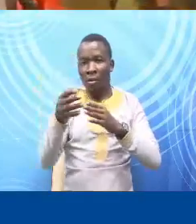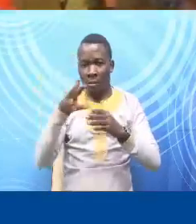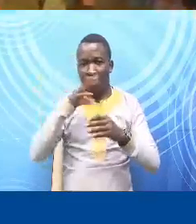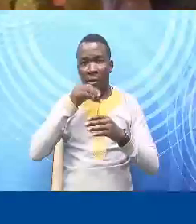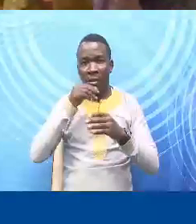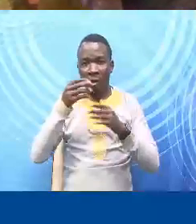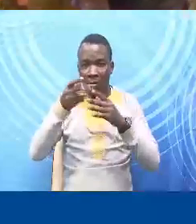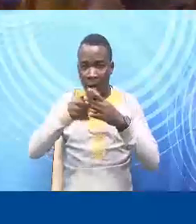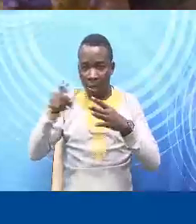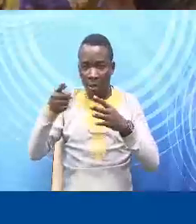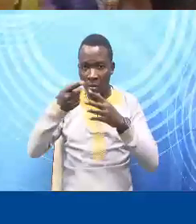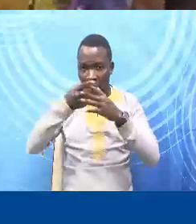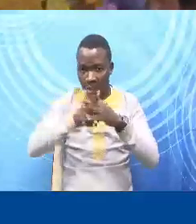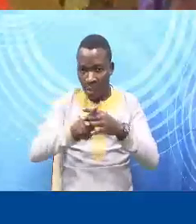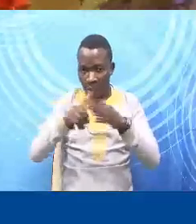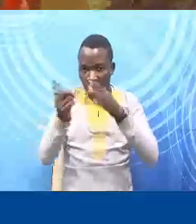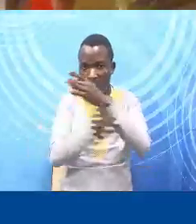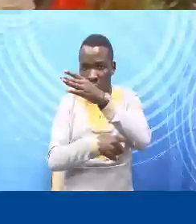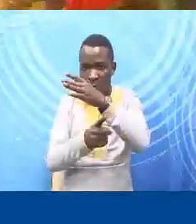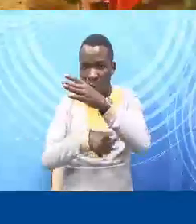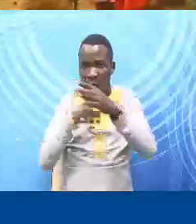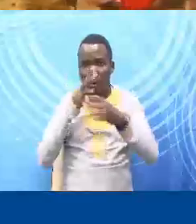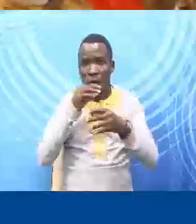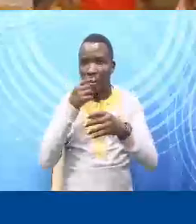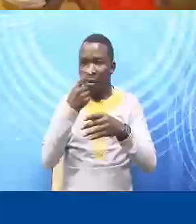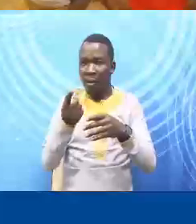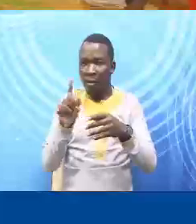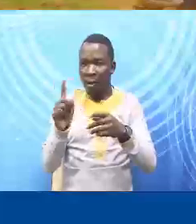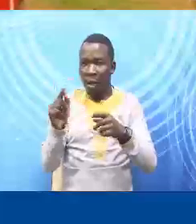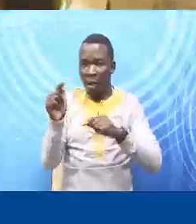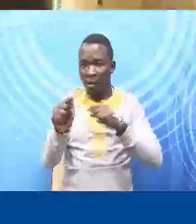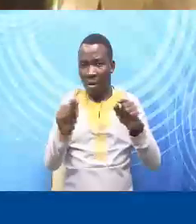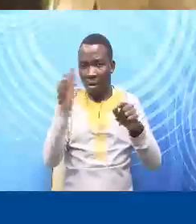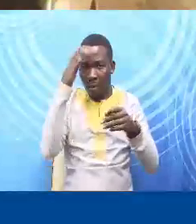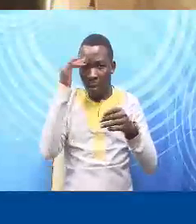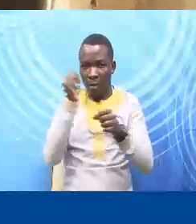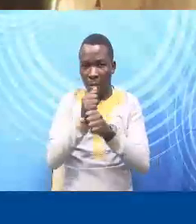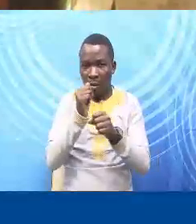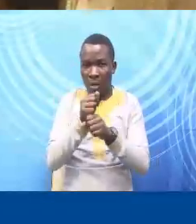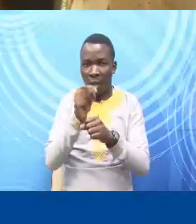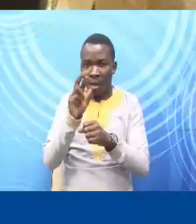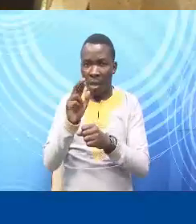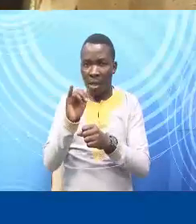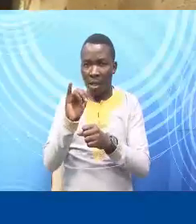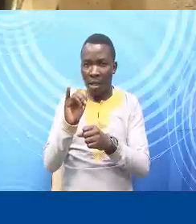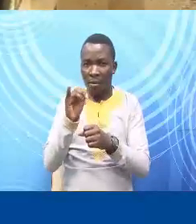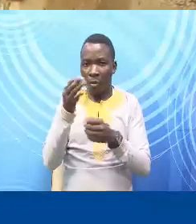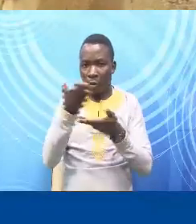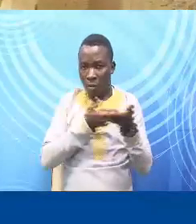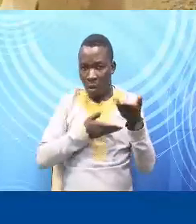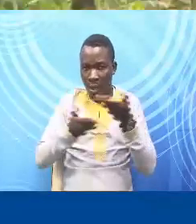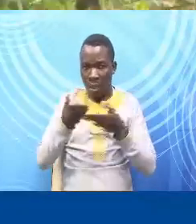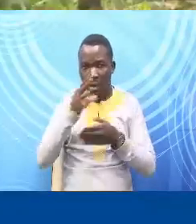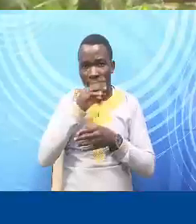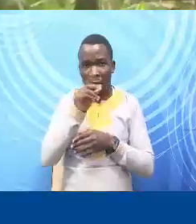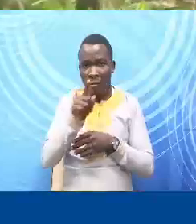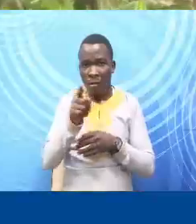mugabo, ngo ari nako bamubwira ko ntaho yajya kubarega kubera ko bakora mu nzego z'iperereza. Ubwo twaganiraga n'uyu mugabo dore uko